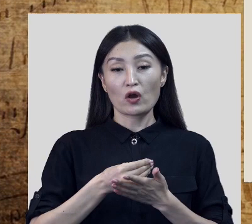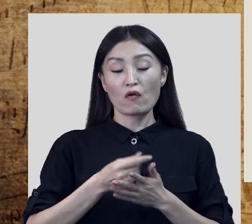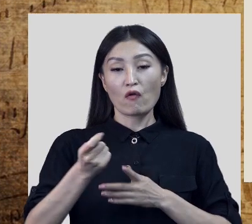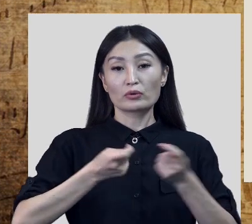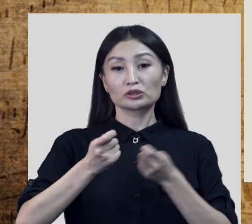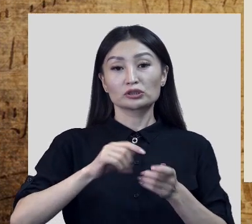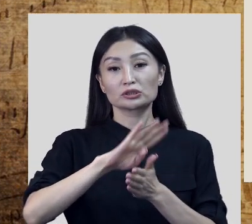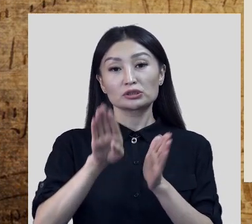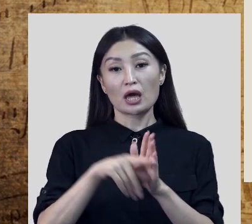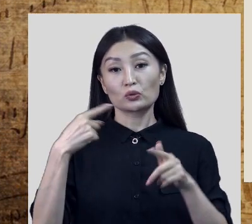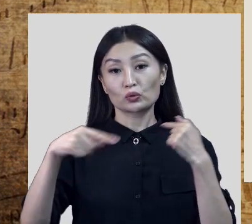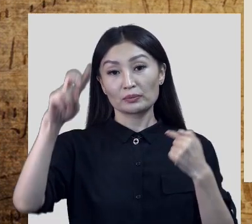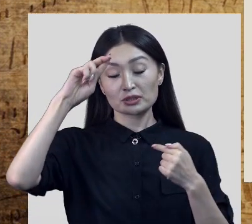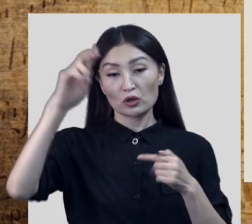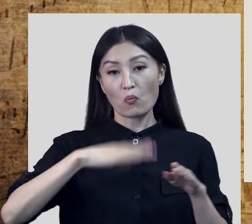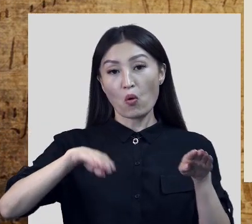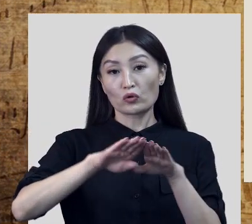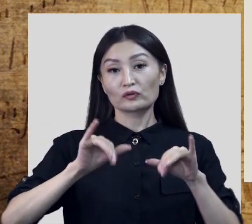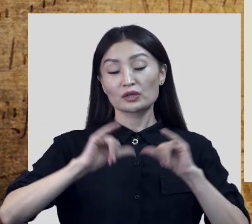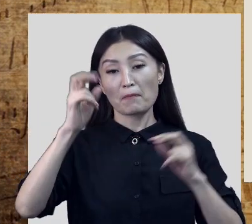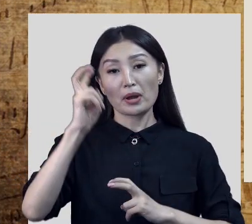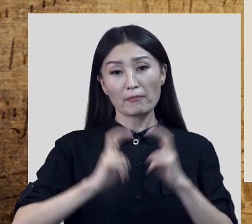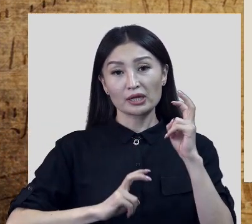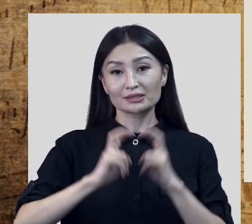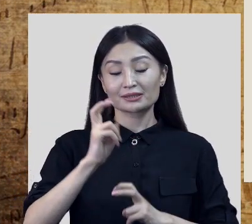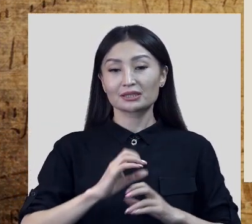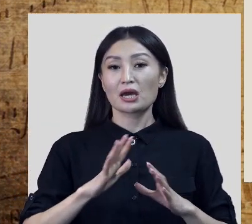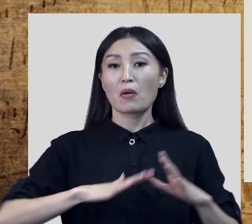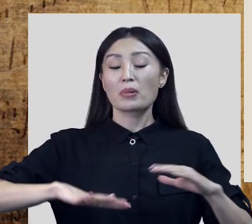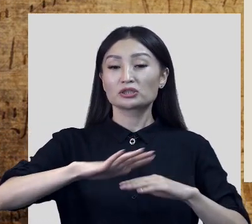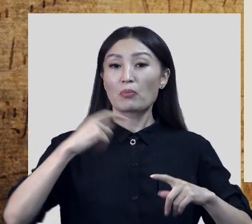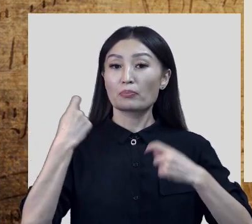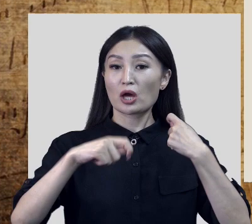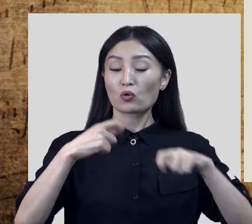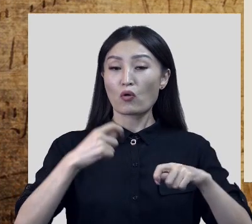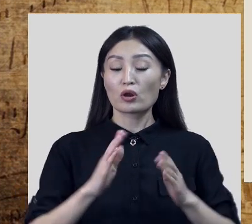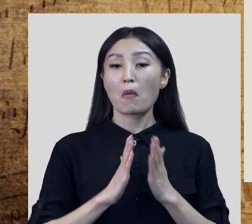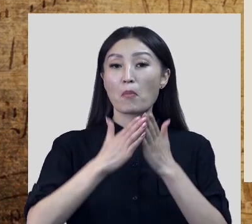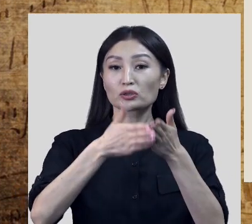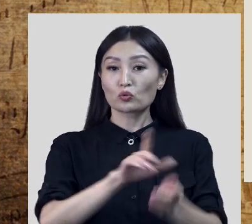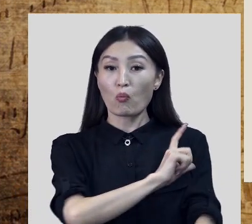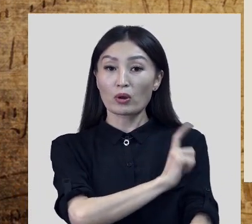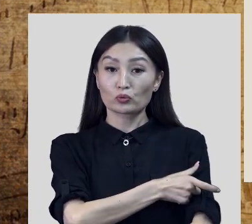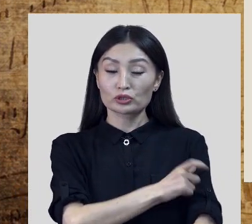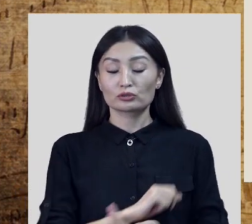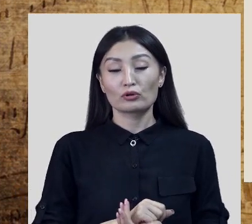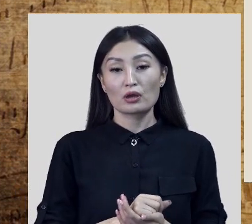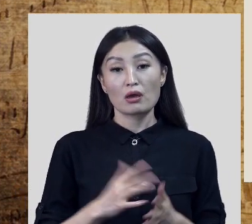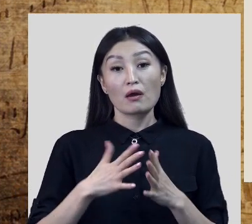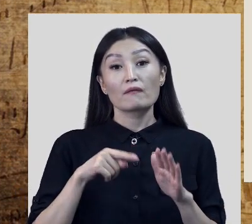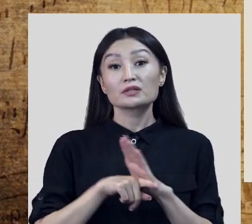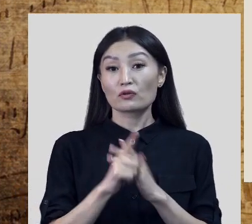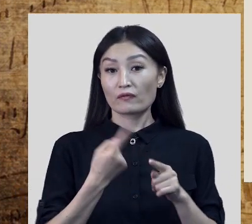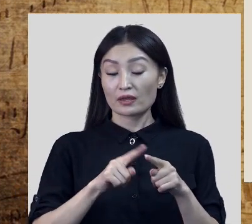над другими странами по уровню развития промышленности масштабном торговли морскому могуществу в основе